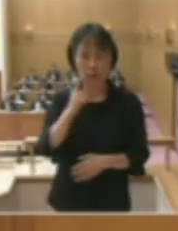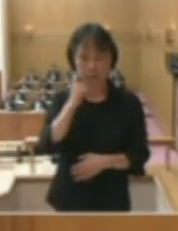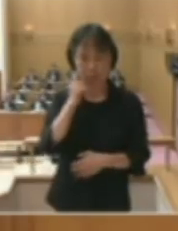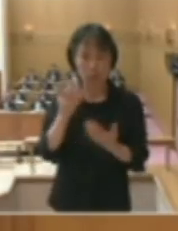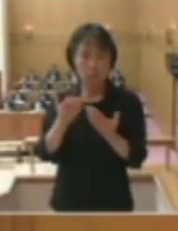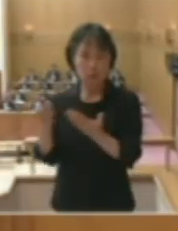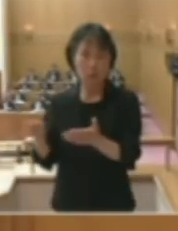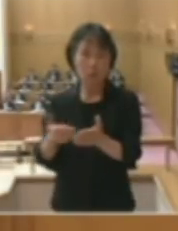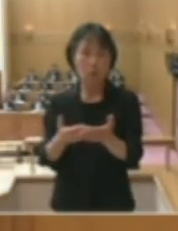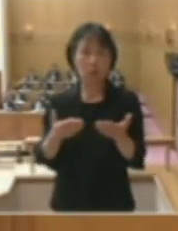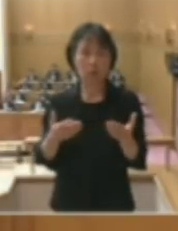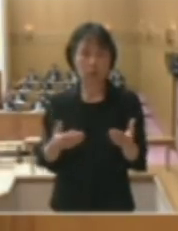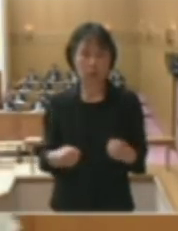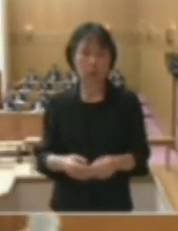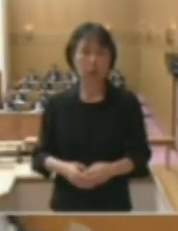ります。